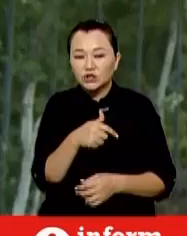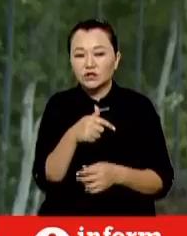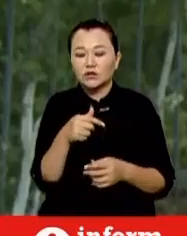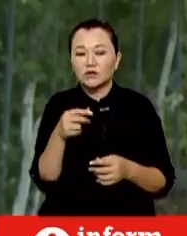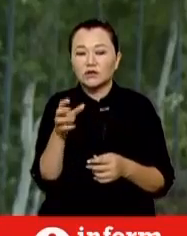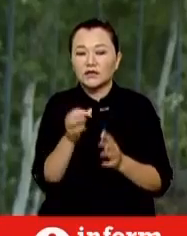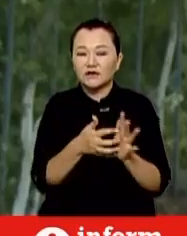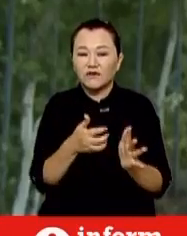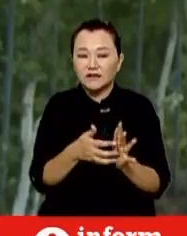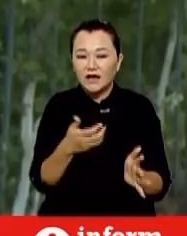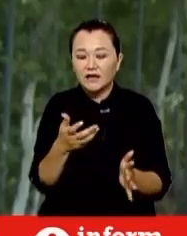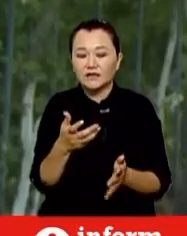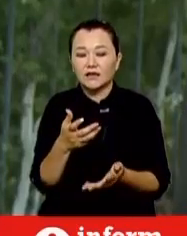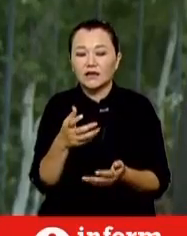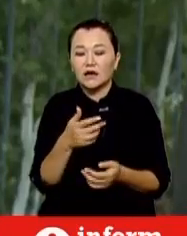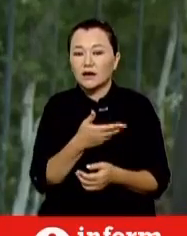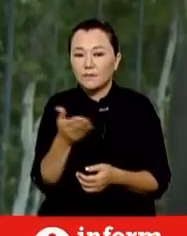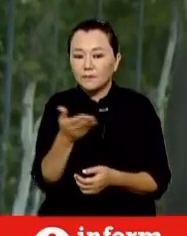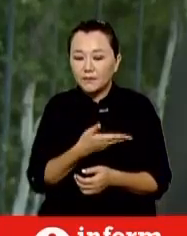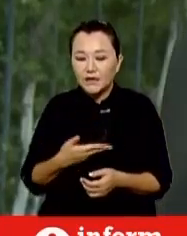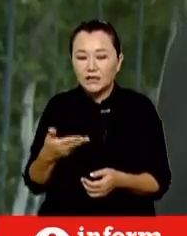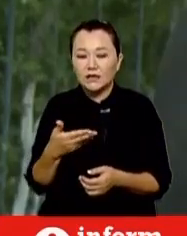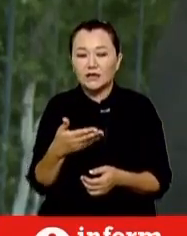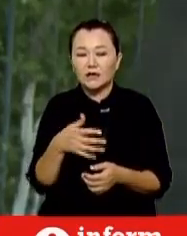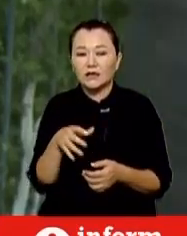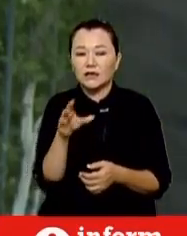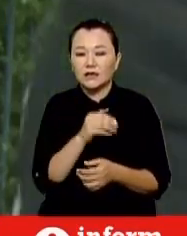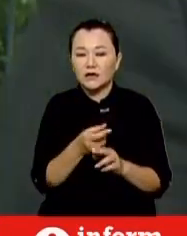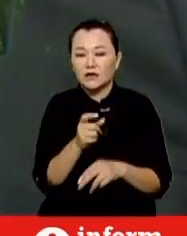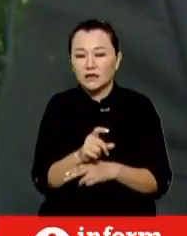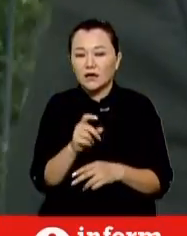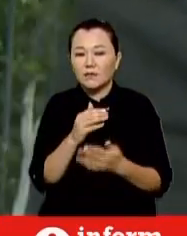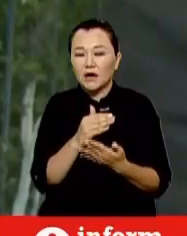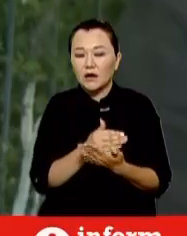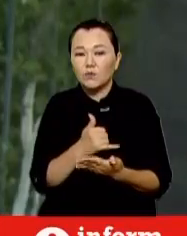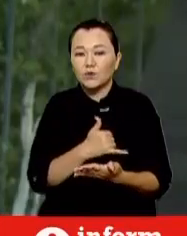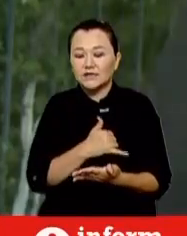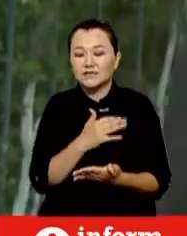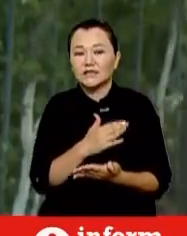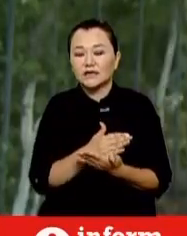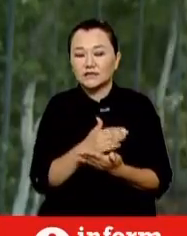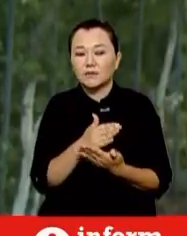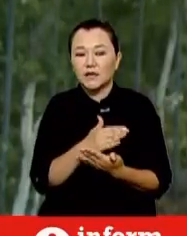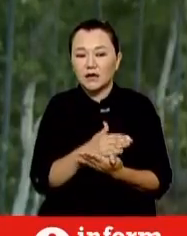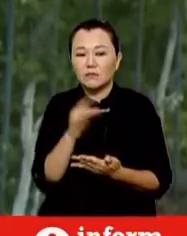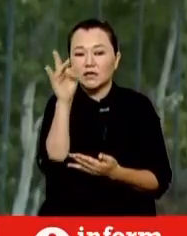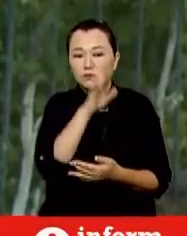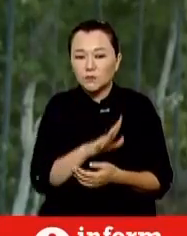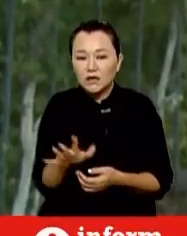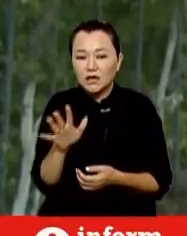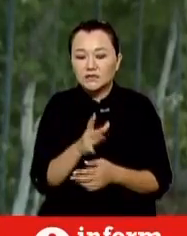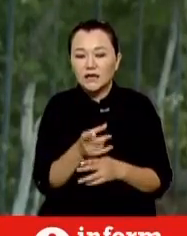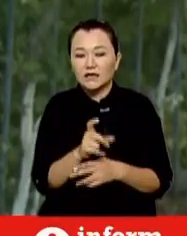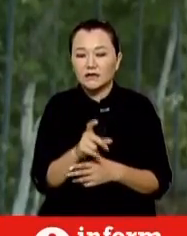тоже не хватает. Мы их, конечно, соответствующая программа у нас есть. Программа республиканская, это